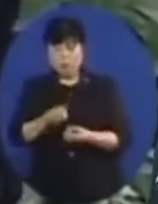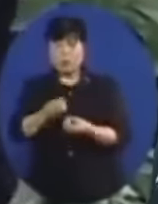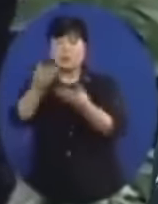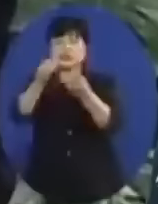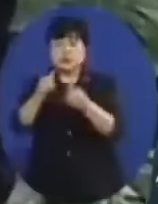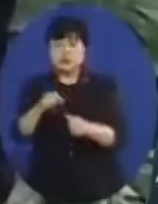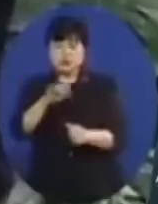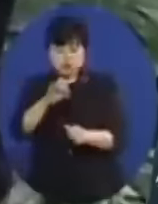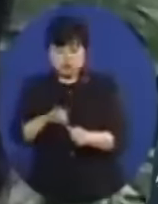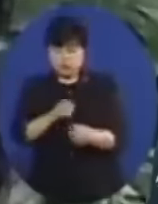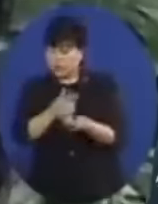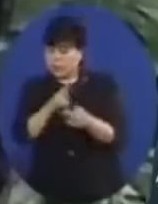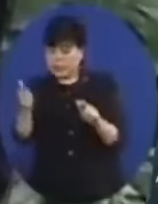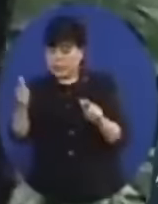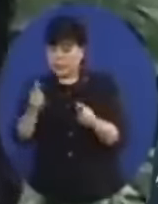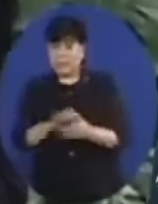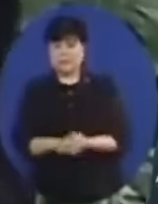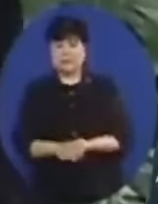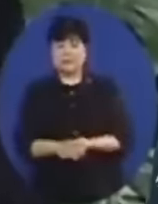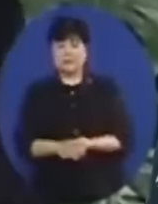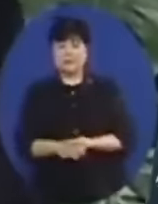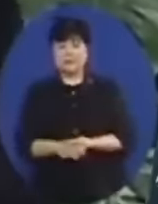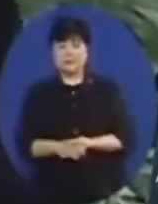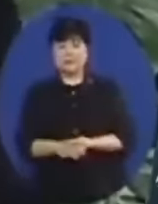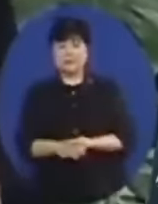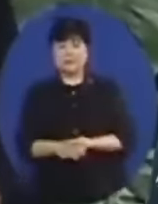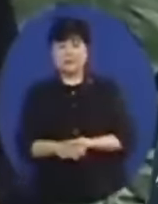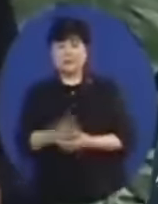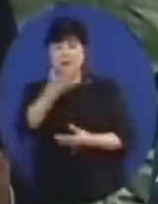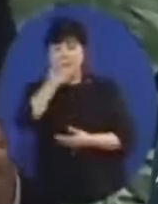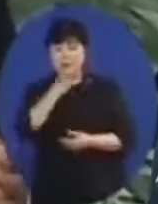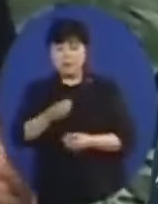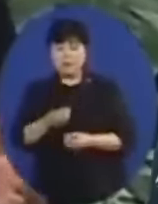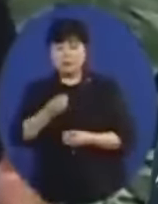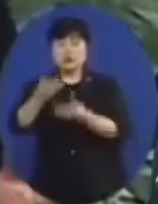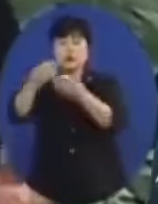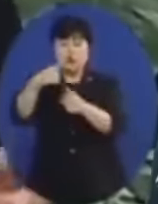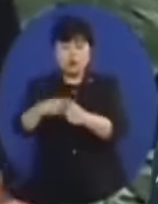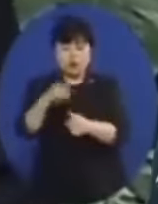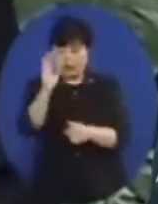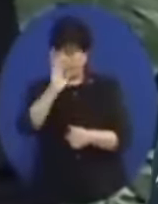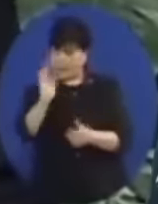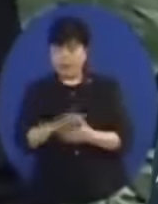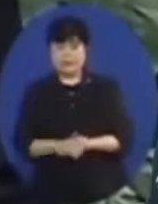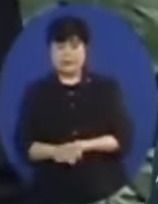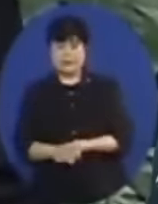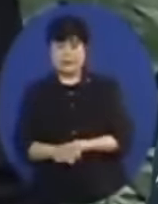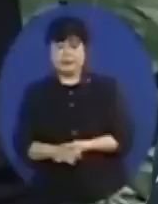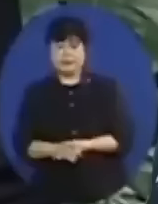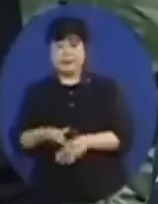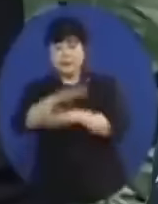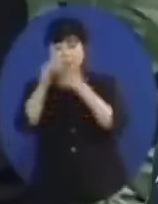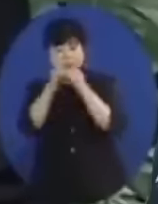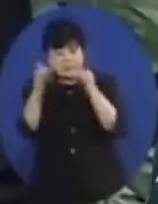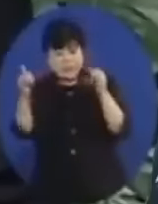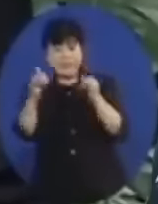사람이지 저주하는 사람들이 아닌 것입니다. 복을 빌지 욕하는 사람 아닙니다. 그러므로 모든